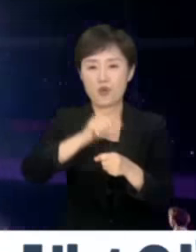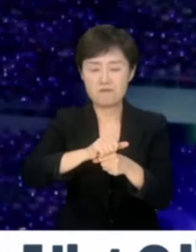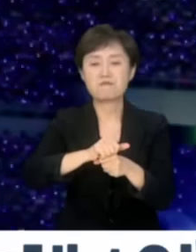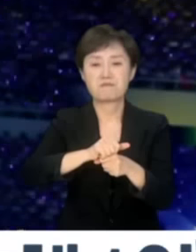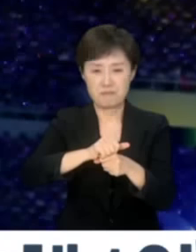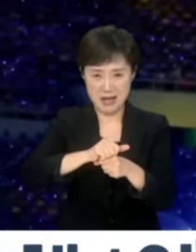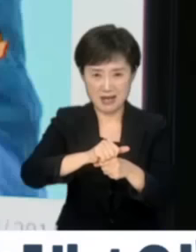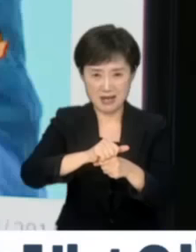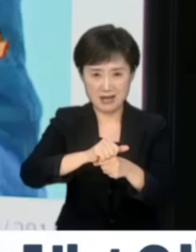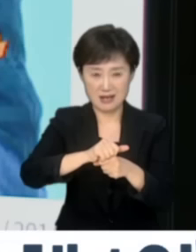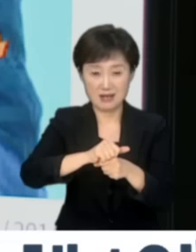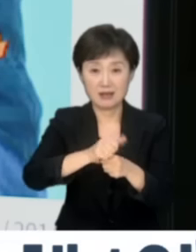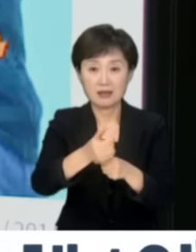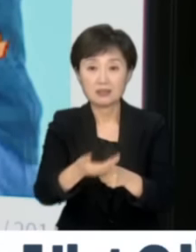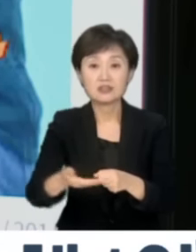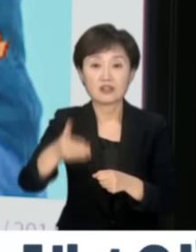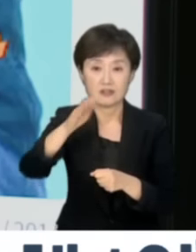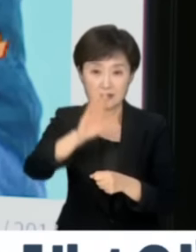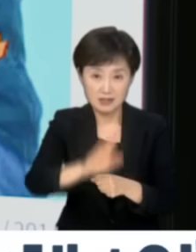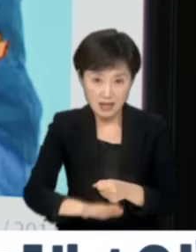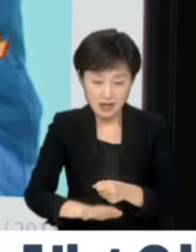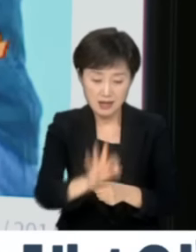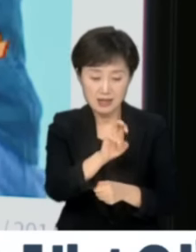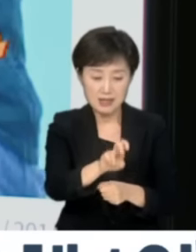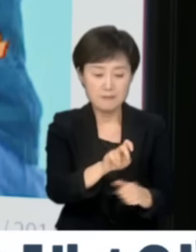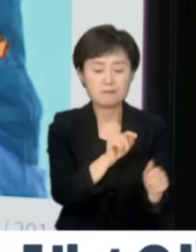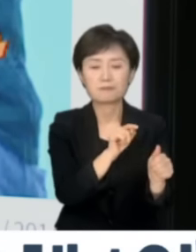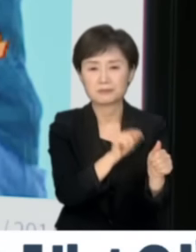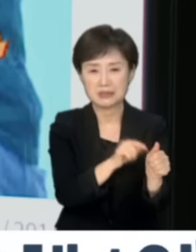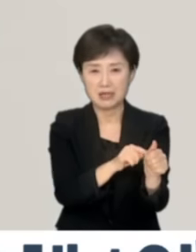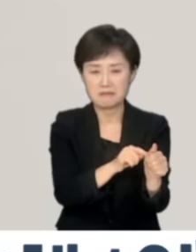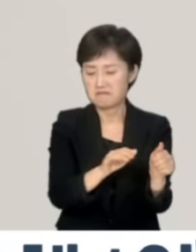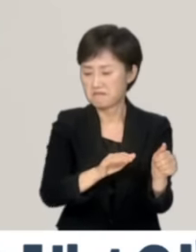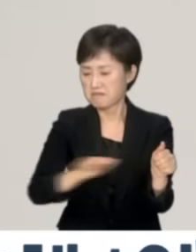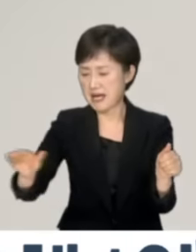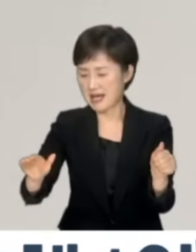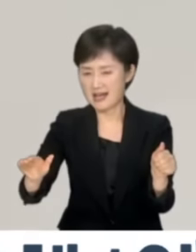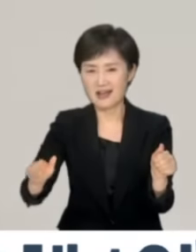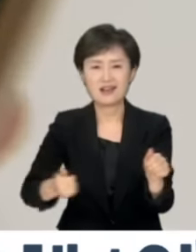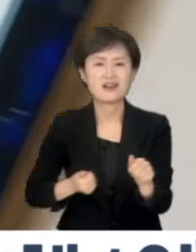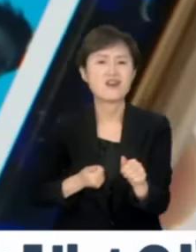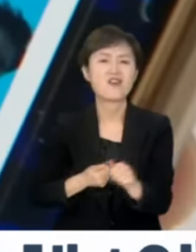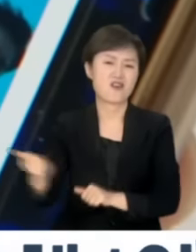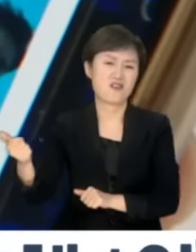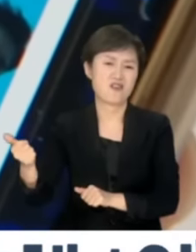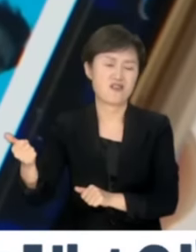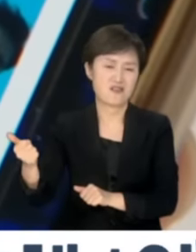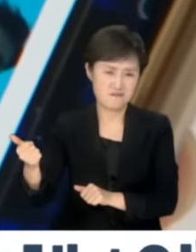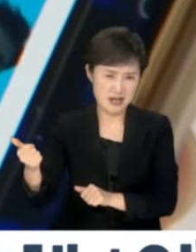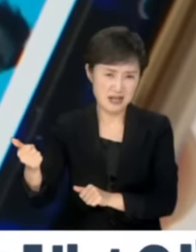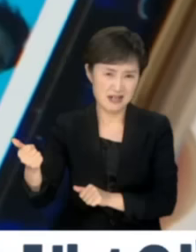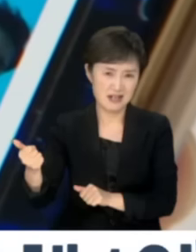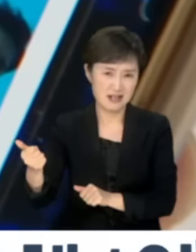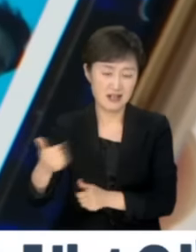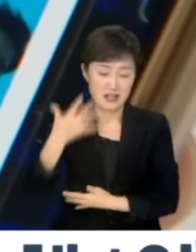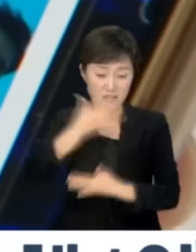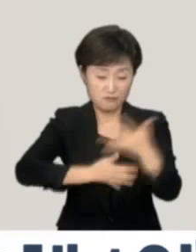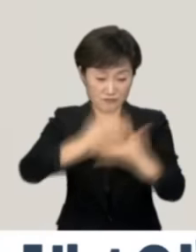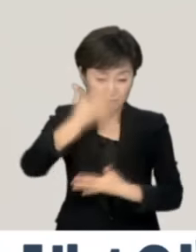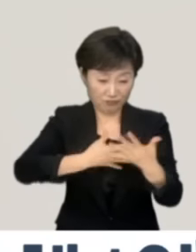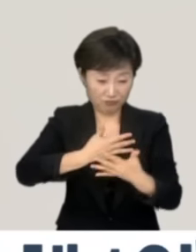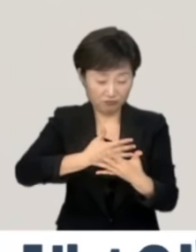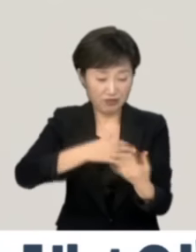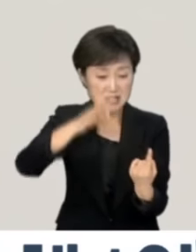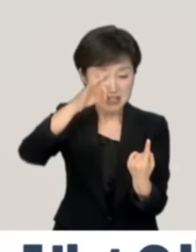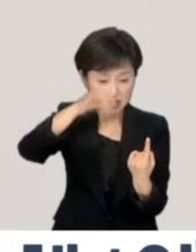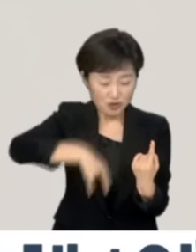1위를 지켜왔기 때문인데요. 그런데 가수 임영웅 씨가 5년 만에 방탄소년단의 기록을 깨면서 공연 실황